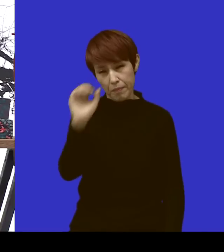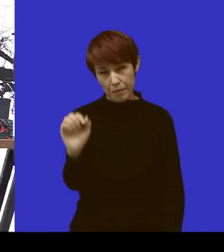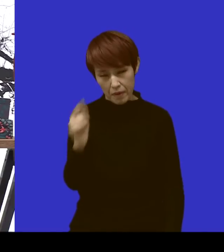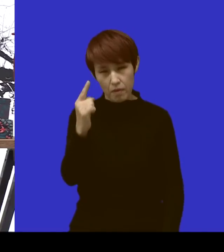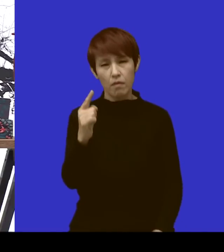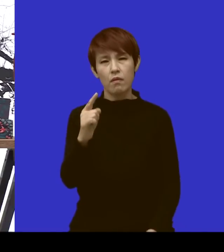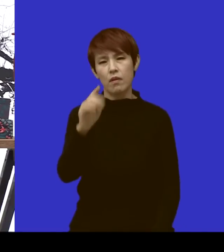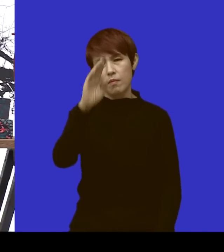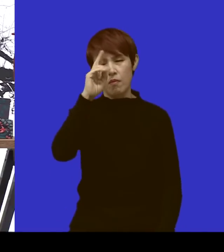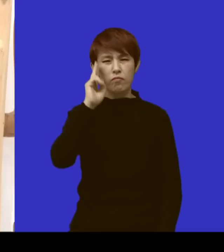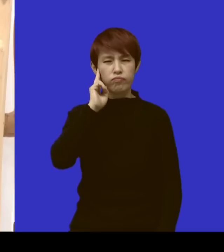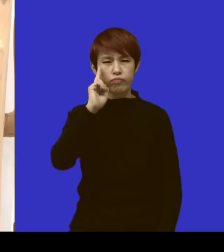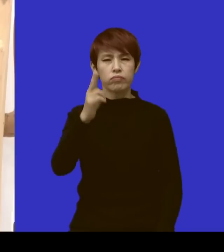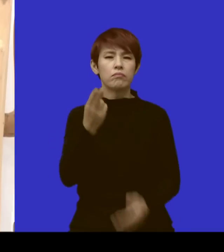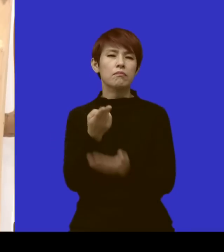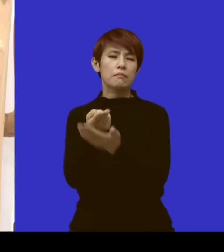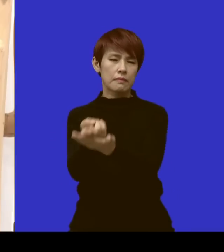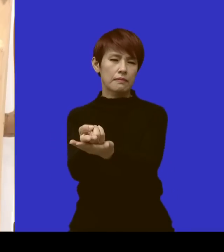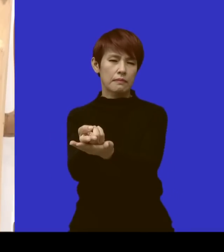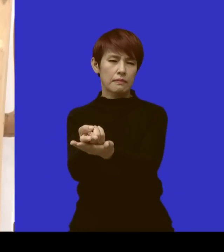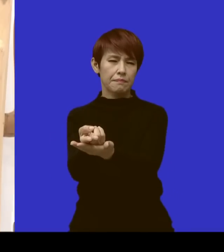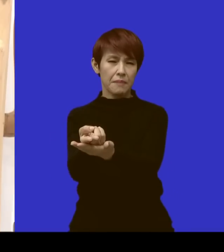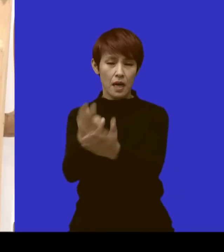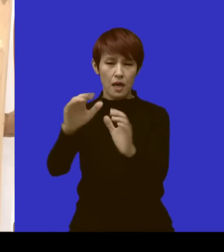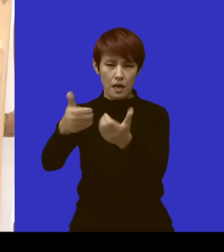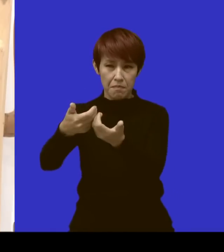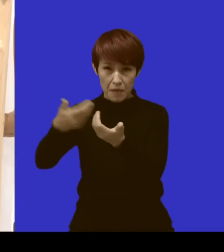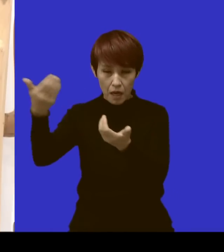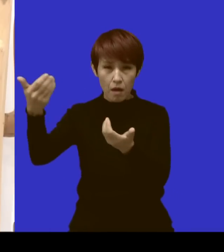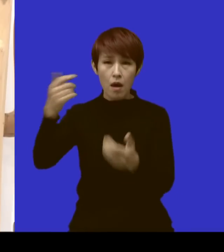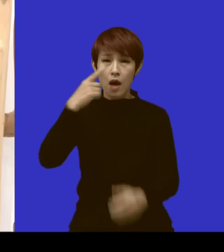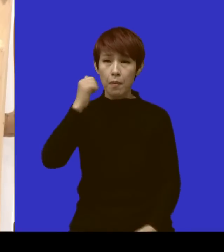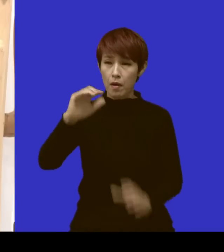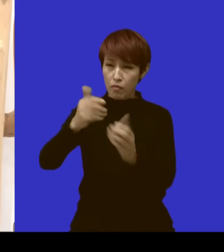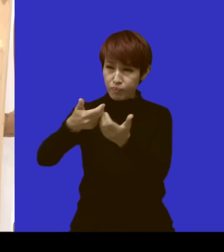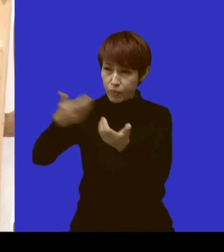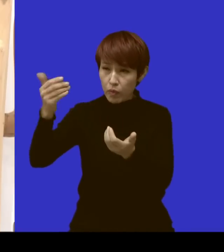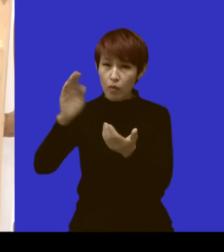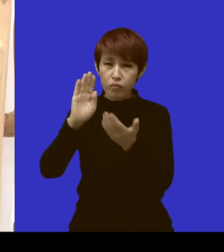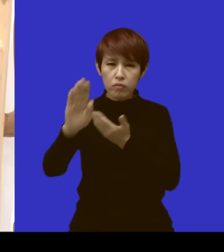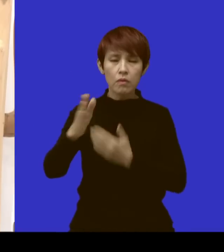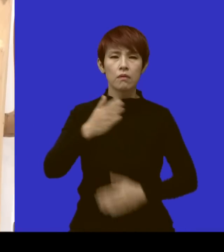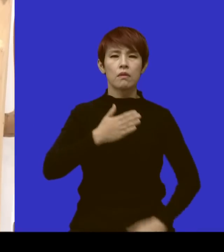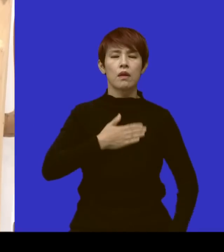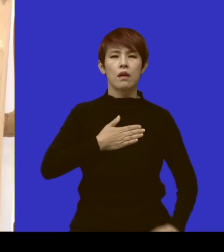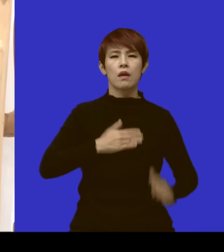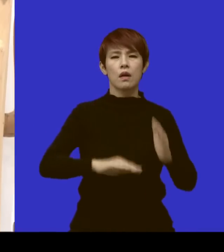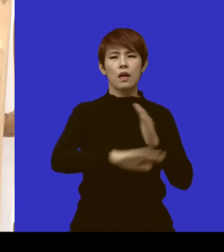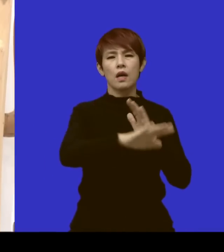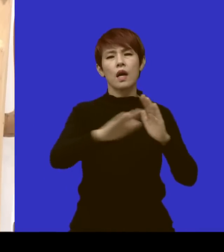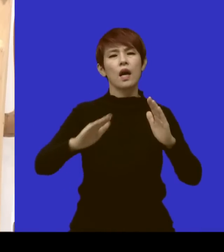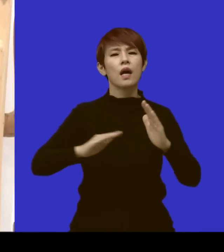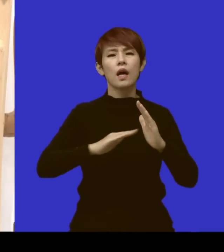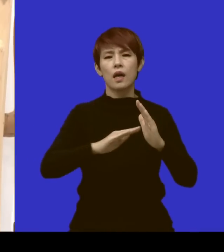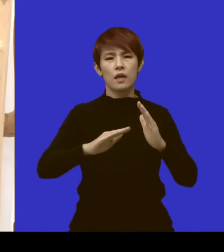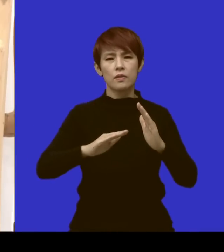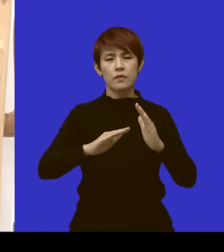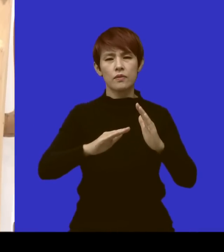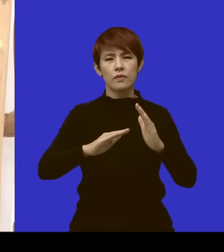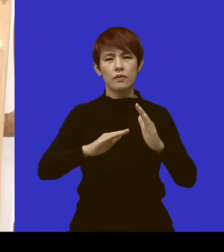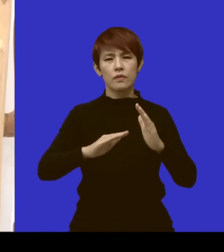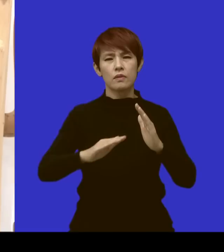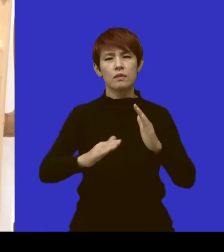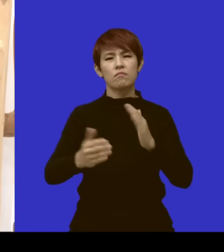아버지가 버팀목이셨는데 그분이 떠나심으로 인해서 이제 제가 이제 하나의 가정에 이제 가장으로서 이제 바로 서야 되는